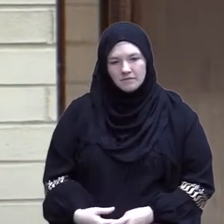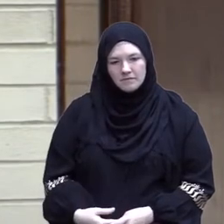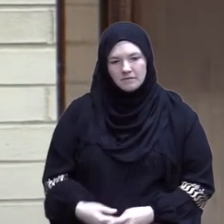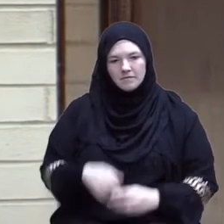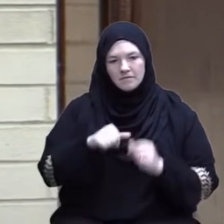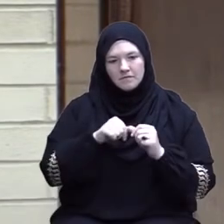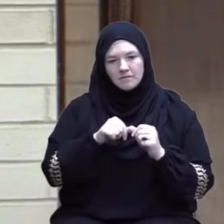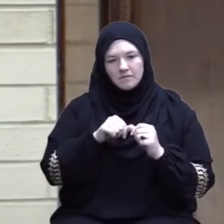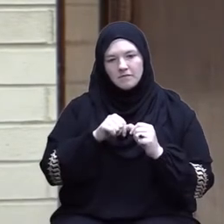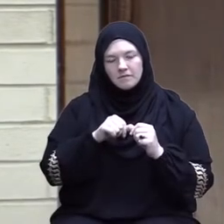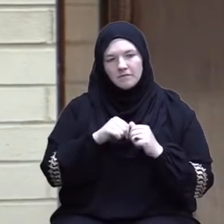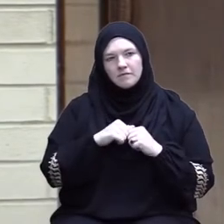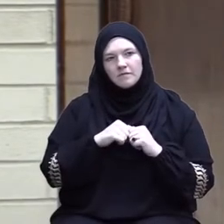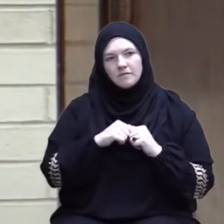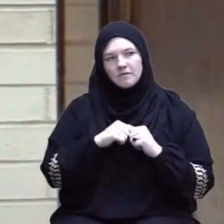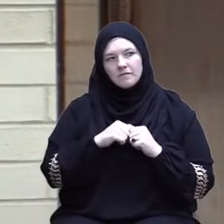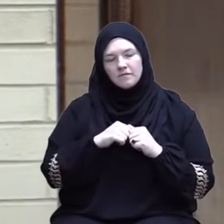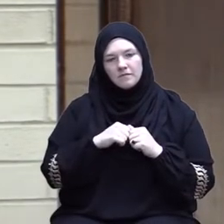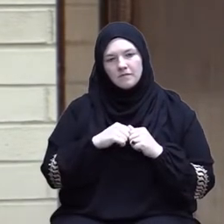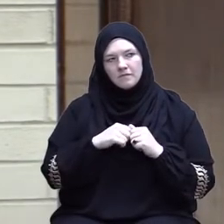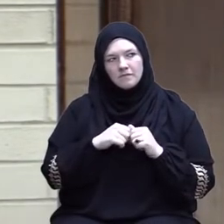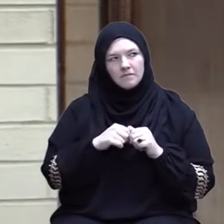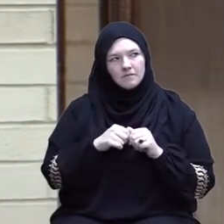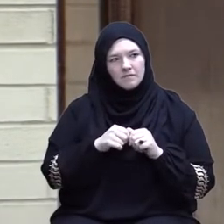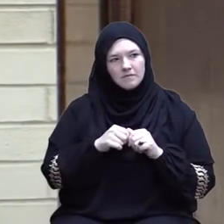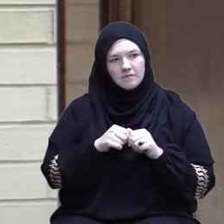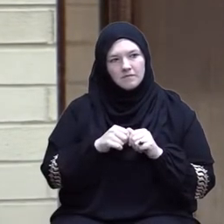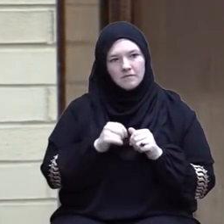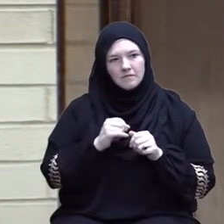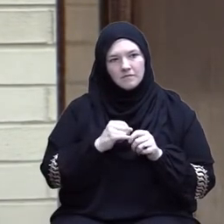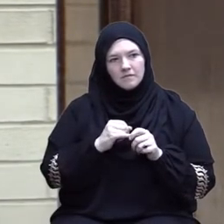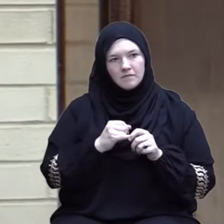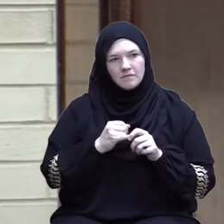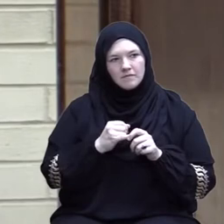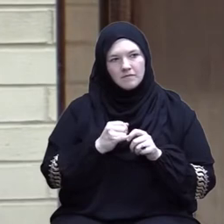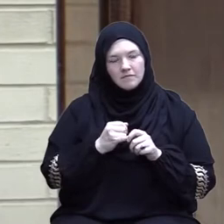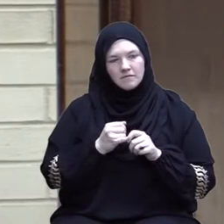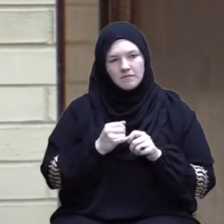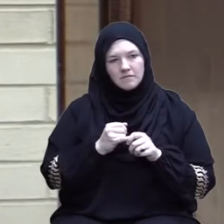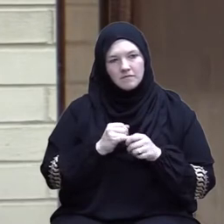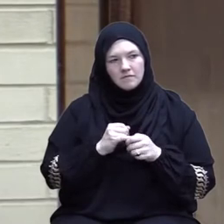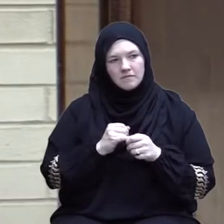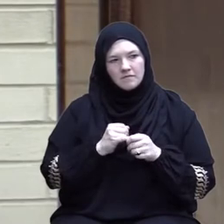مَسْجِدِي هَذَا شَهْرًا أَقُومُ لَيْلَهُ وَأَصُومُ